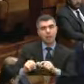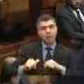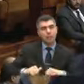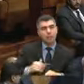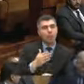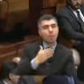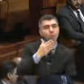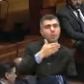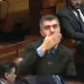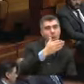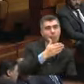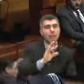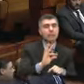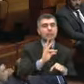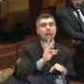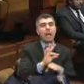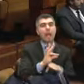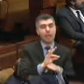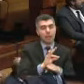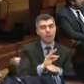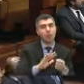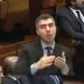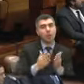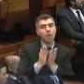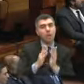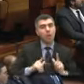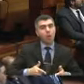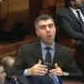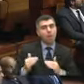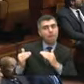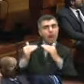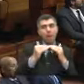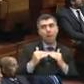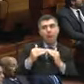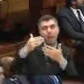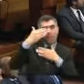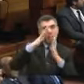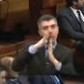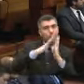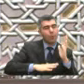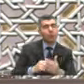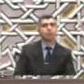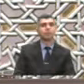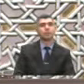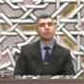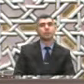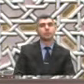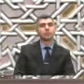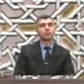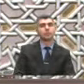مستقبلا لتوفير تعليم عادل وذي جودة عالية لجميع أبناء المغاربة. شكرا. سيد